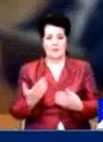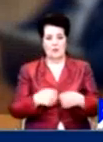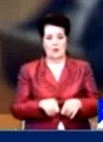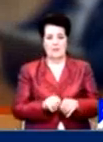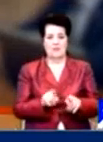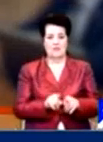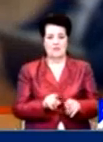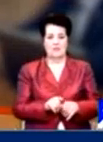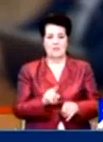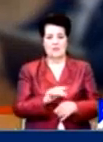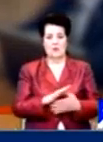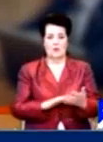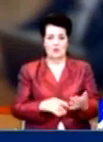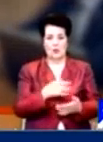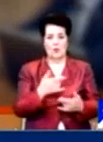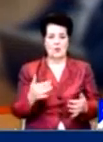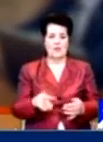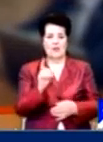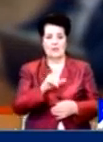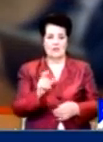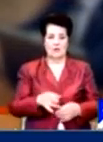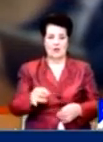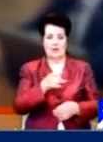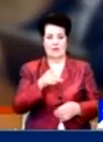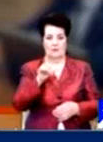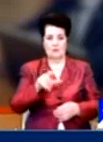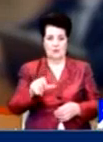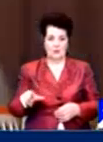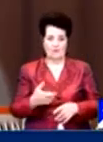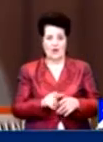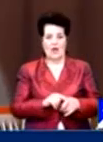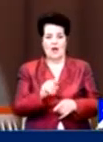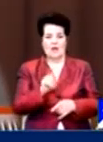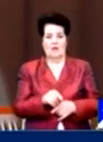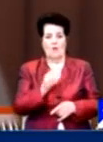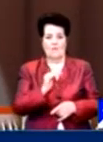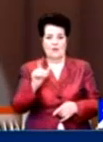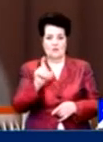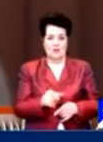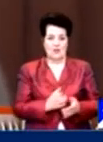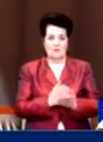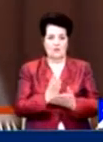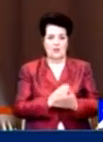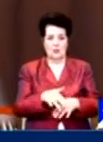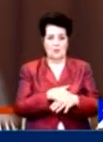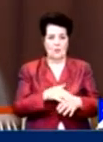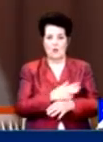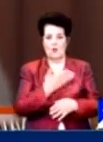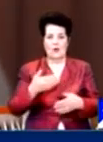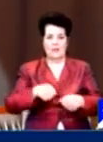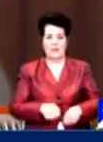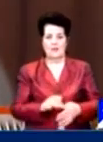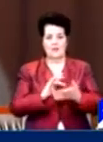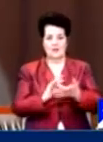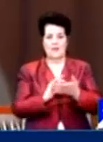acestea, în continuare, unele categorii de cetățeni ai Republicii Moldova, inclusiv oficiali și funcționari publici, nu au dreptul de